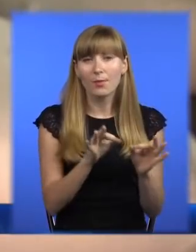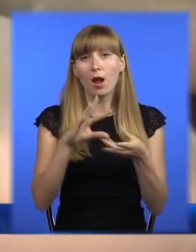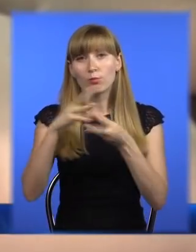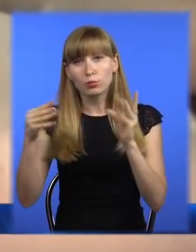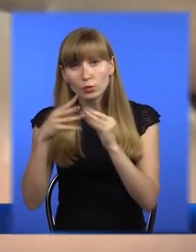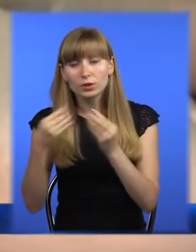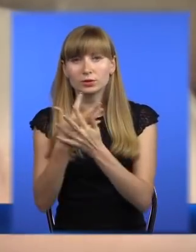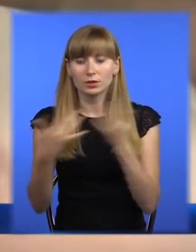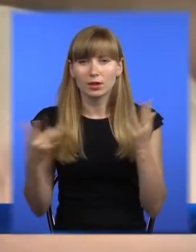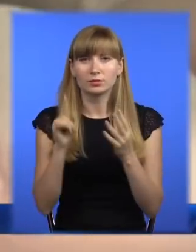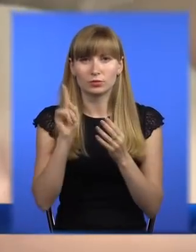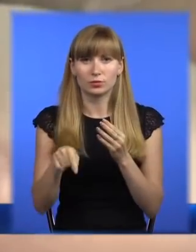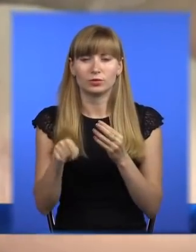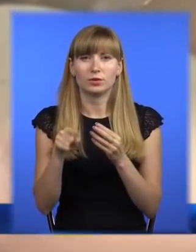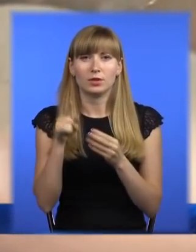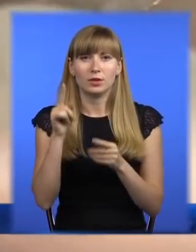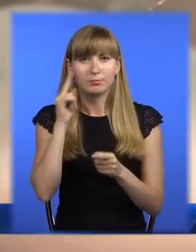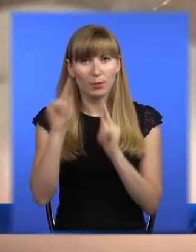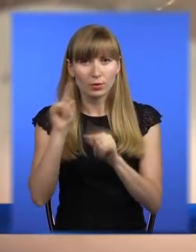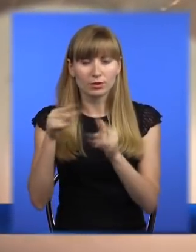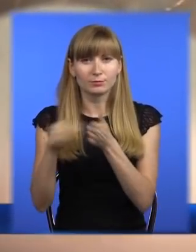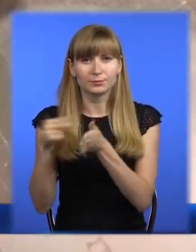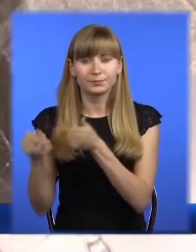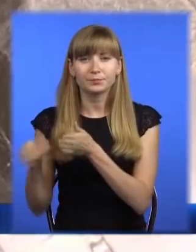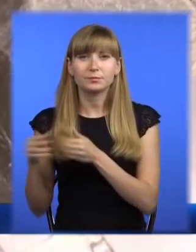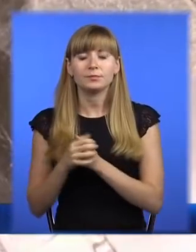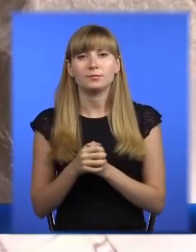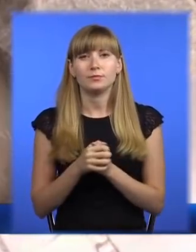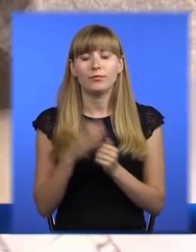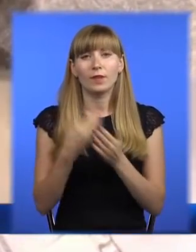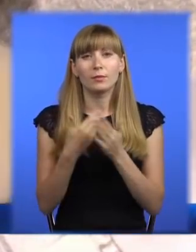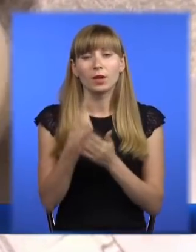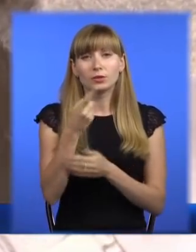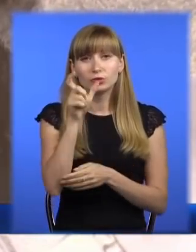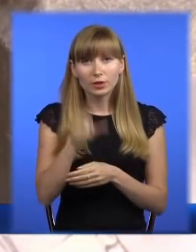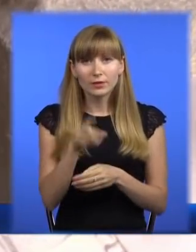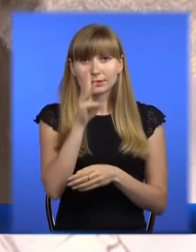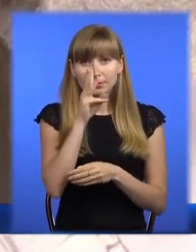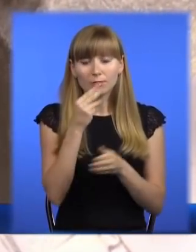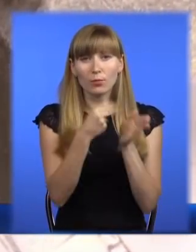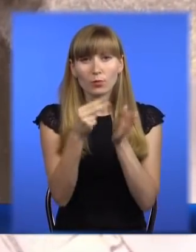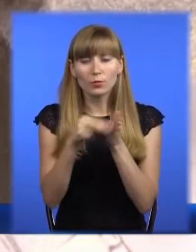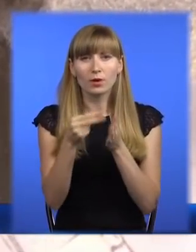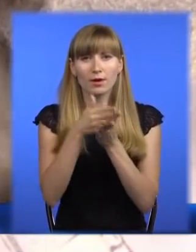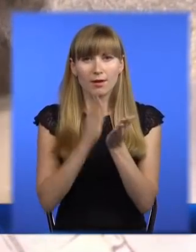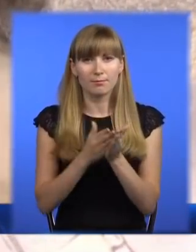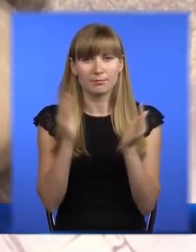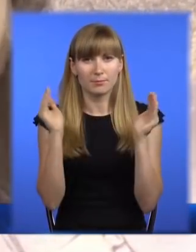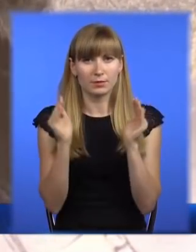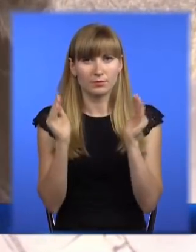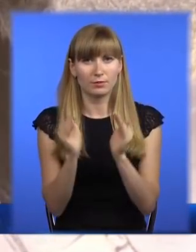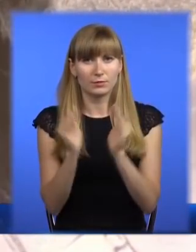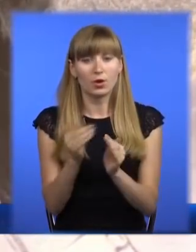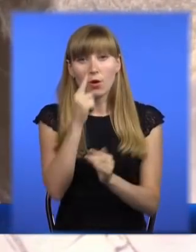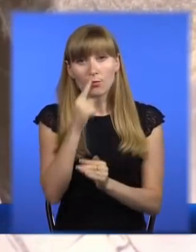десерт. Зазначу, за розрахунками експертів, на середню заробітну плату пересічний українець купує все менше хліба. Якщо